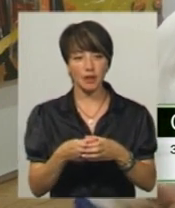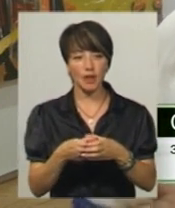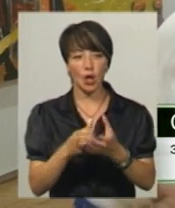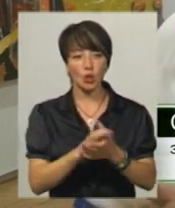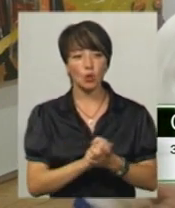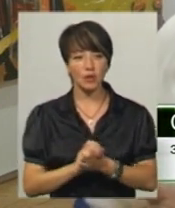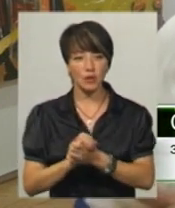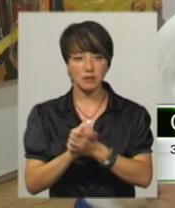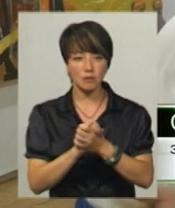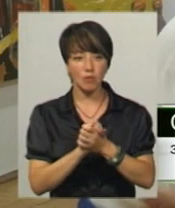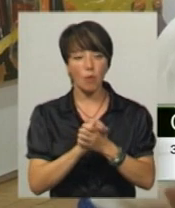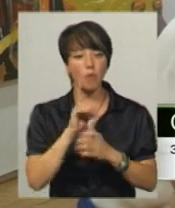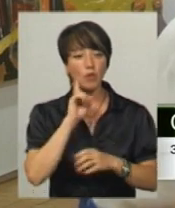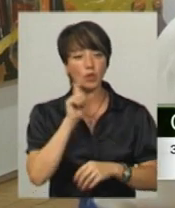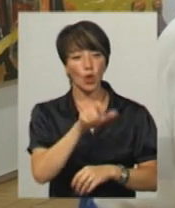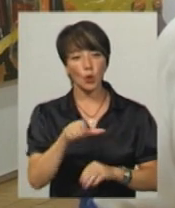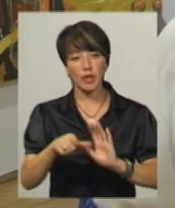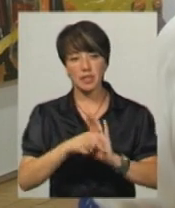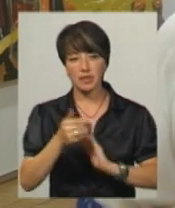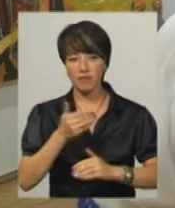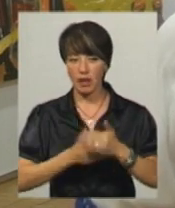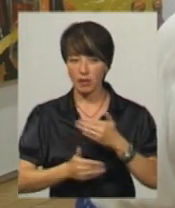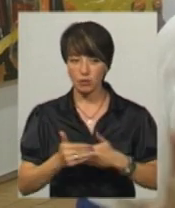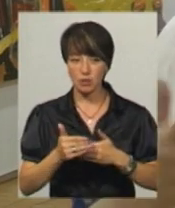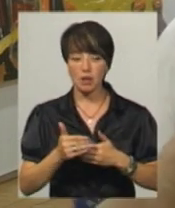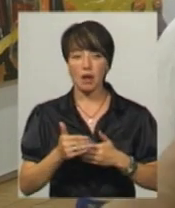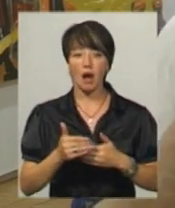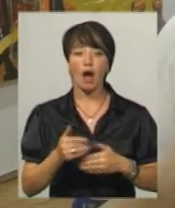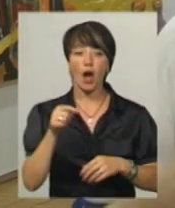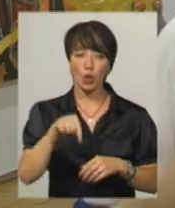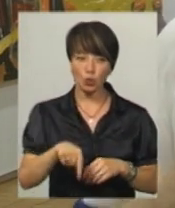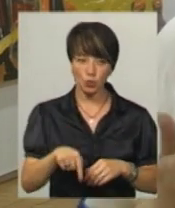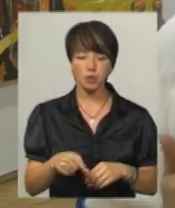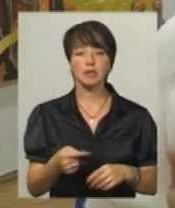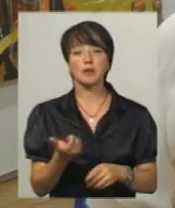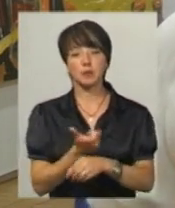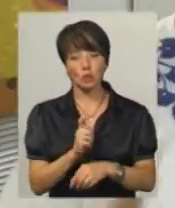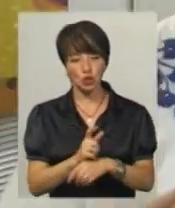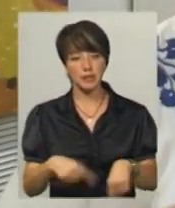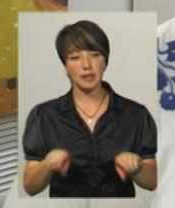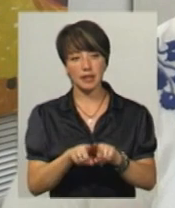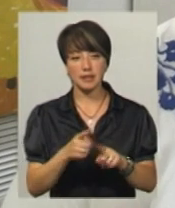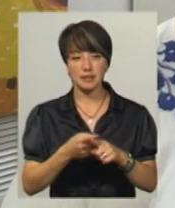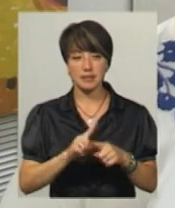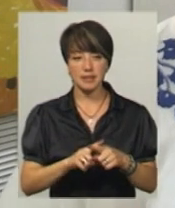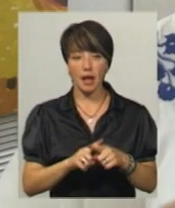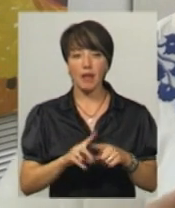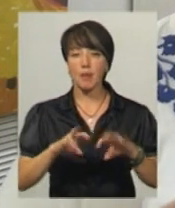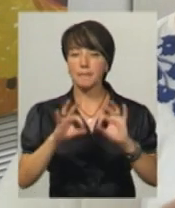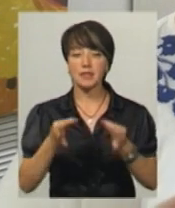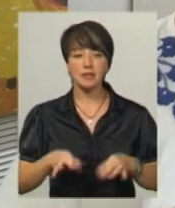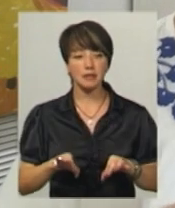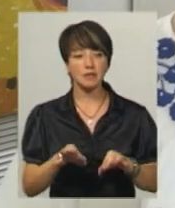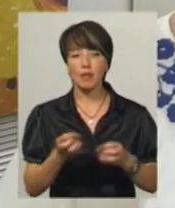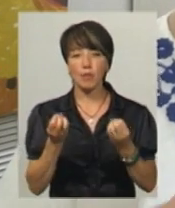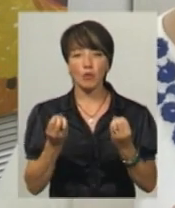товариства молодих людей з інвалідністю «Перспектива», а тут саме більшість таких, це народне мистецтво. Воно